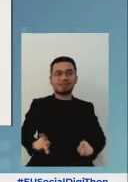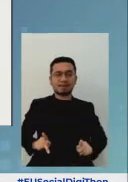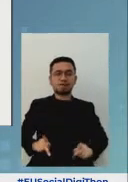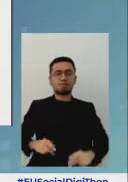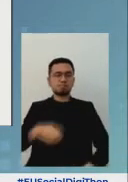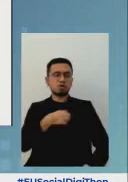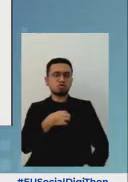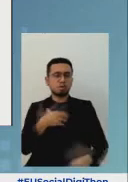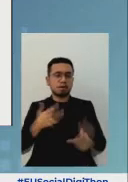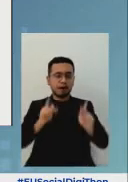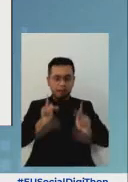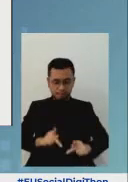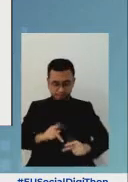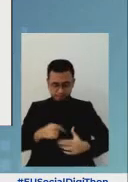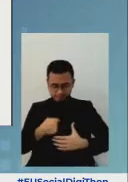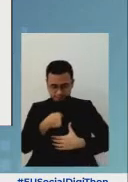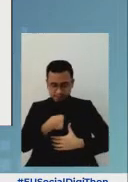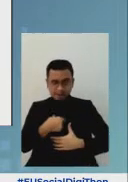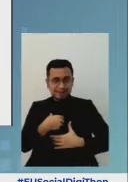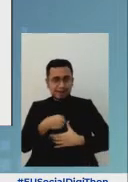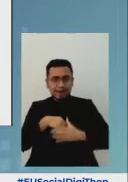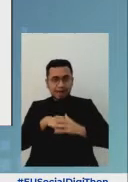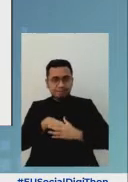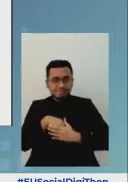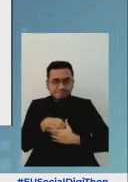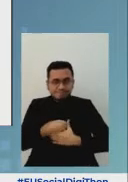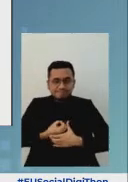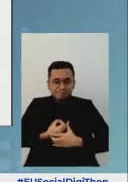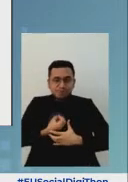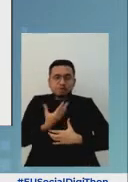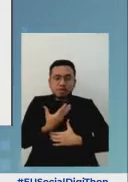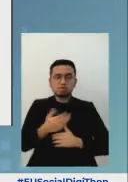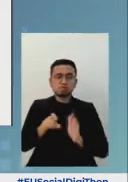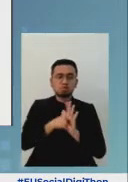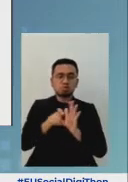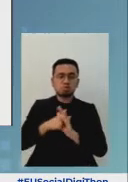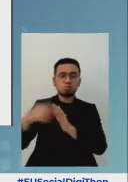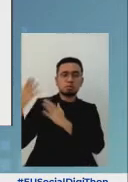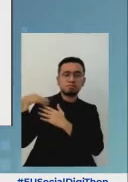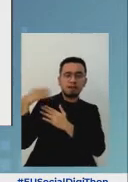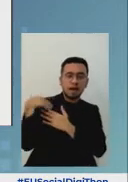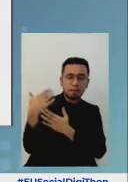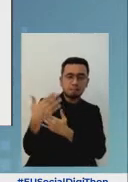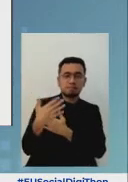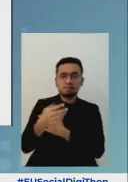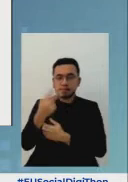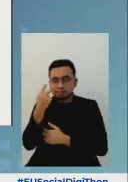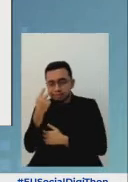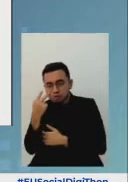kita keluar. Ya, respek, kasih, cinta, tanggung jawab, tangguh, ya,